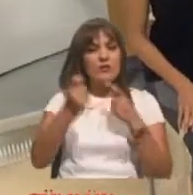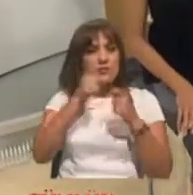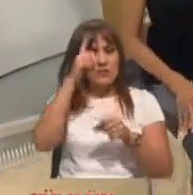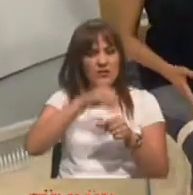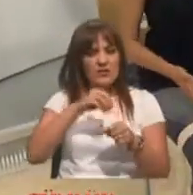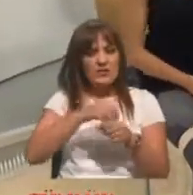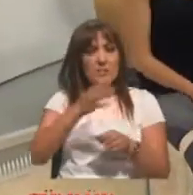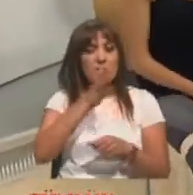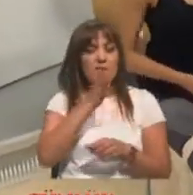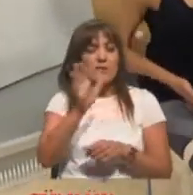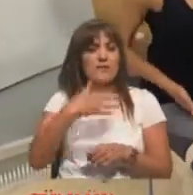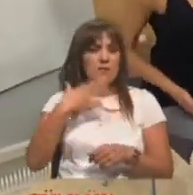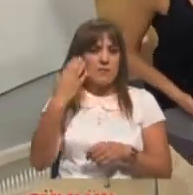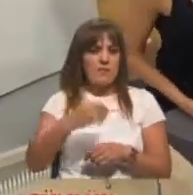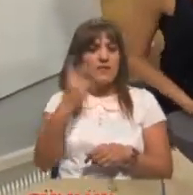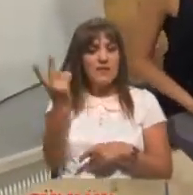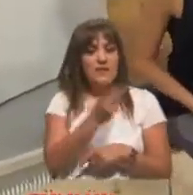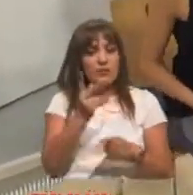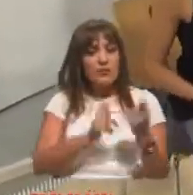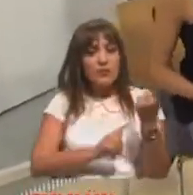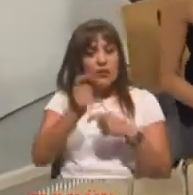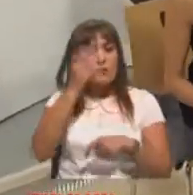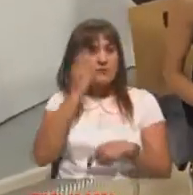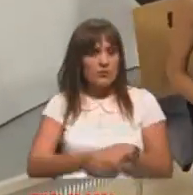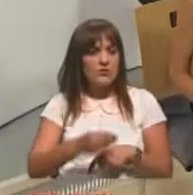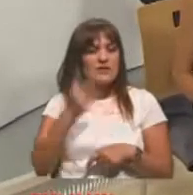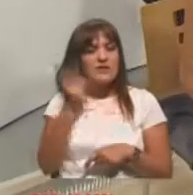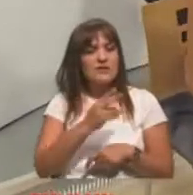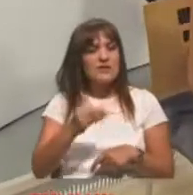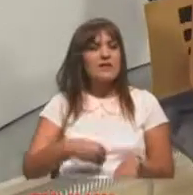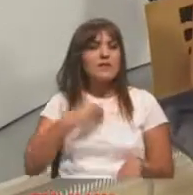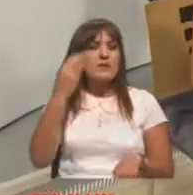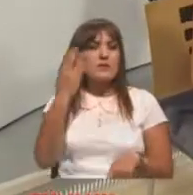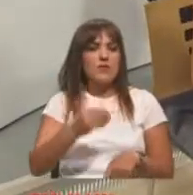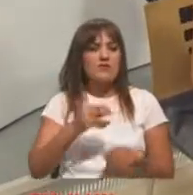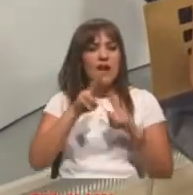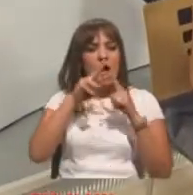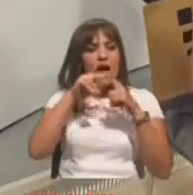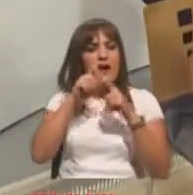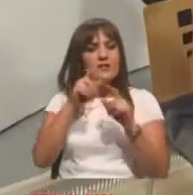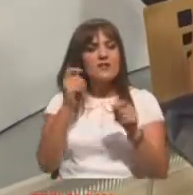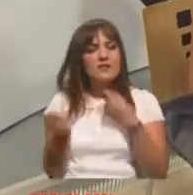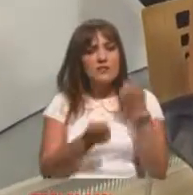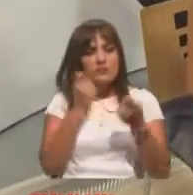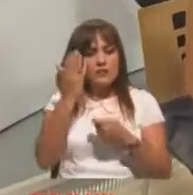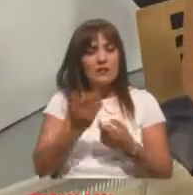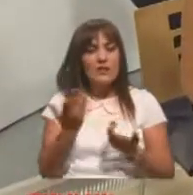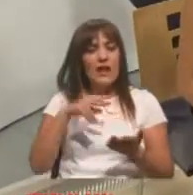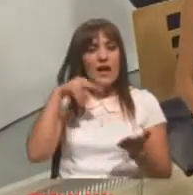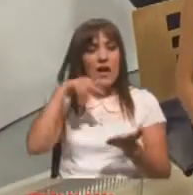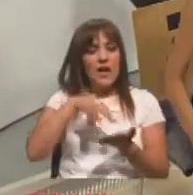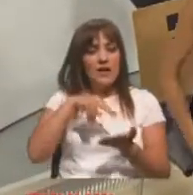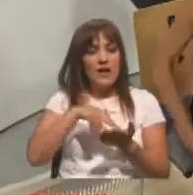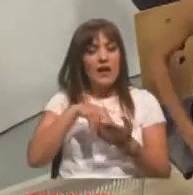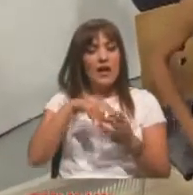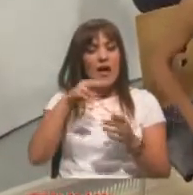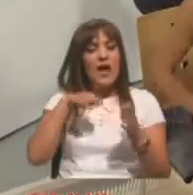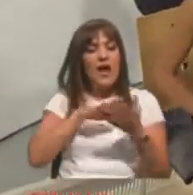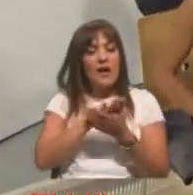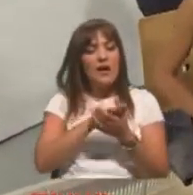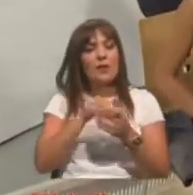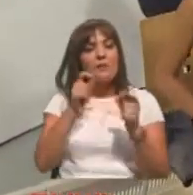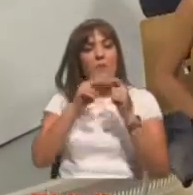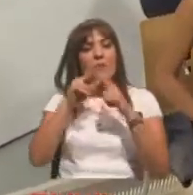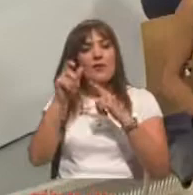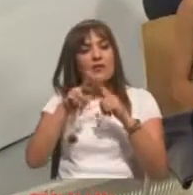bilinç sağlayacaklar. Yani ikisini de kullanmış olacaksın, ikisini de hissetmiş olacaksın ki ayakta bacaklarını